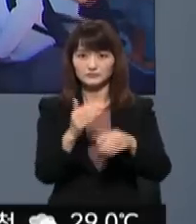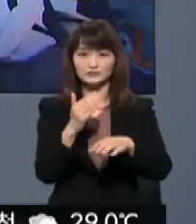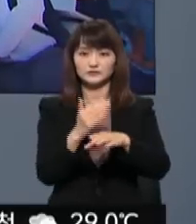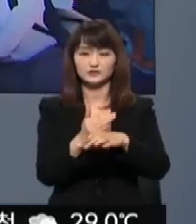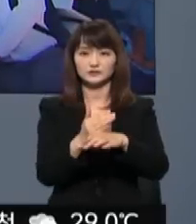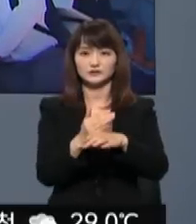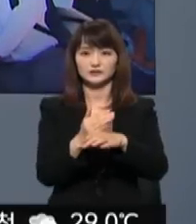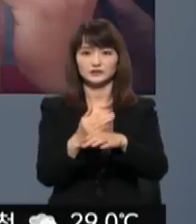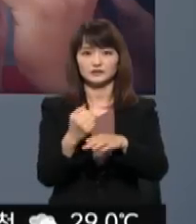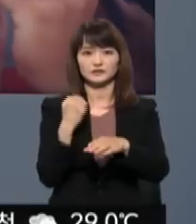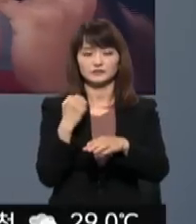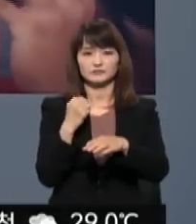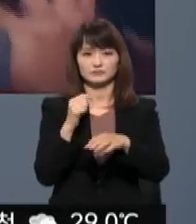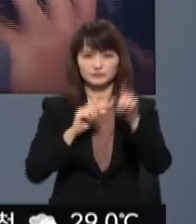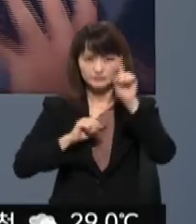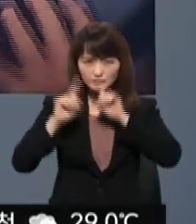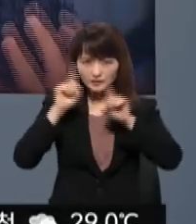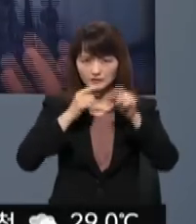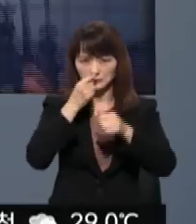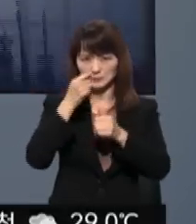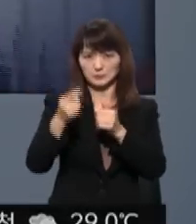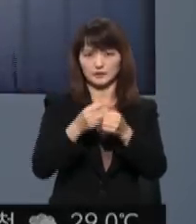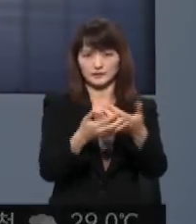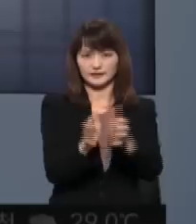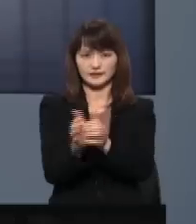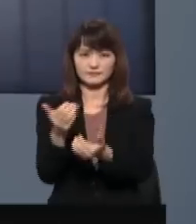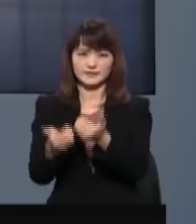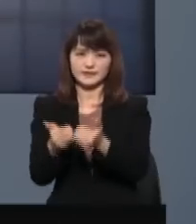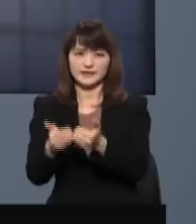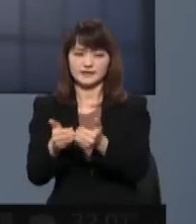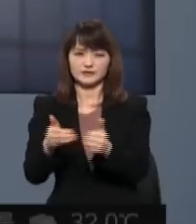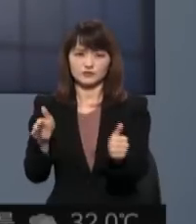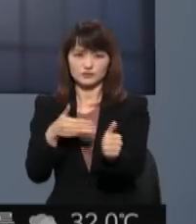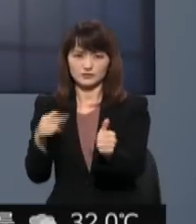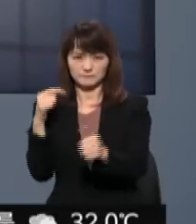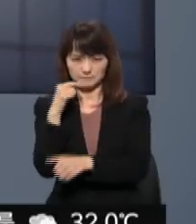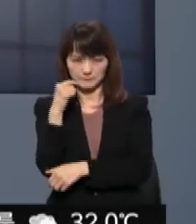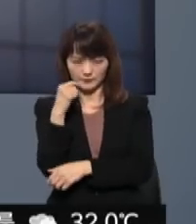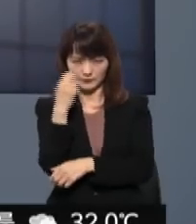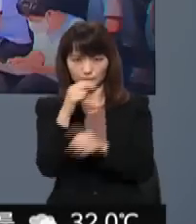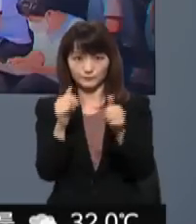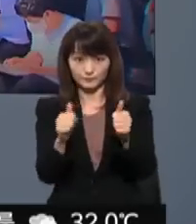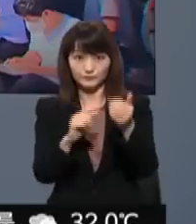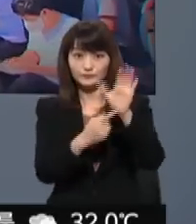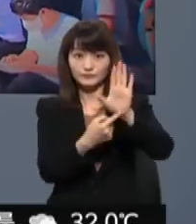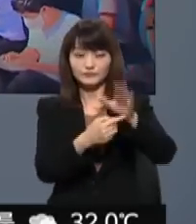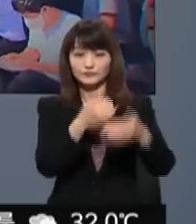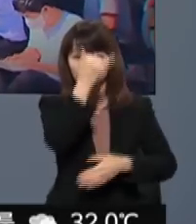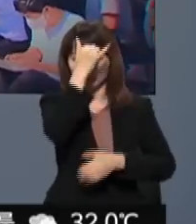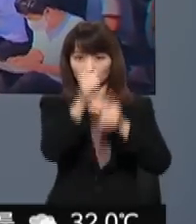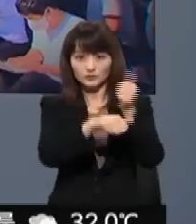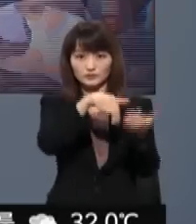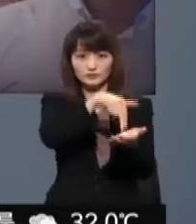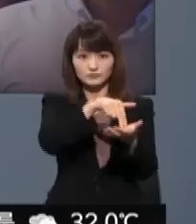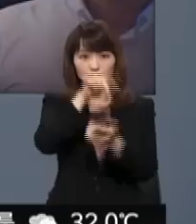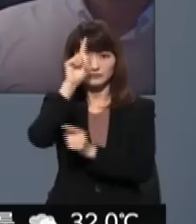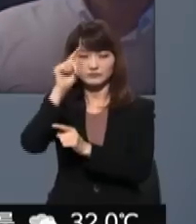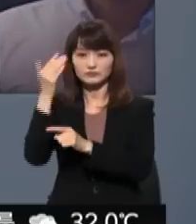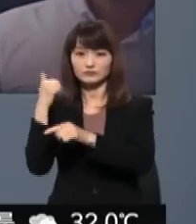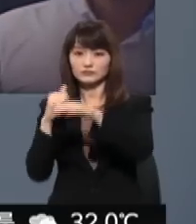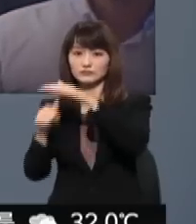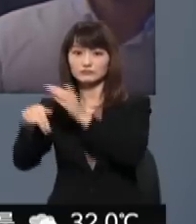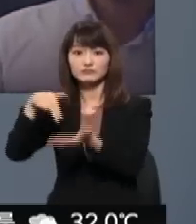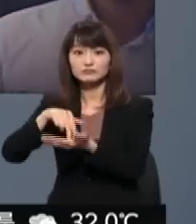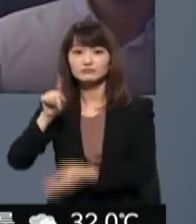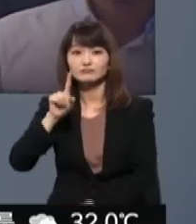미신훼손과 모욕 개파갈등 조장 등을 엄정하게 시비하겠다고 밝혔기 때문인데요 윤리위 입장에 대한 이준성 전